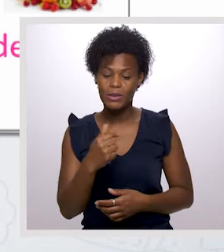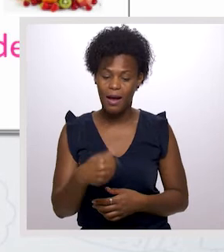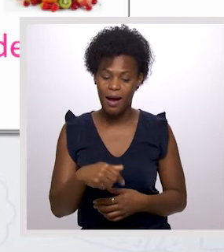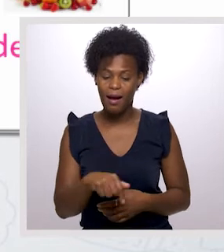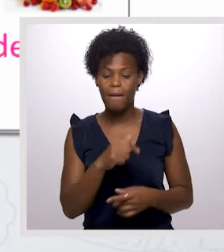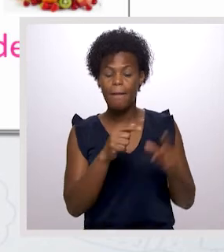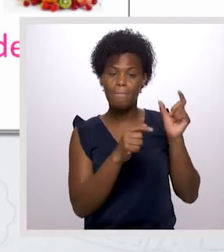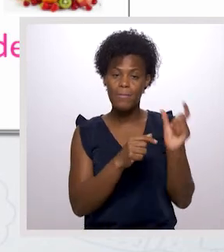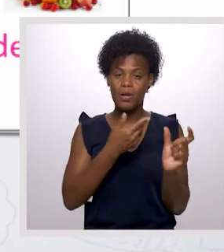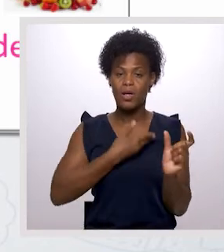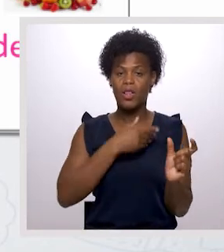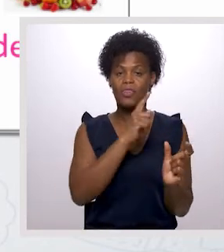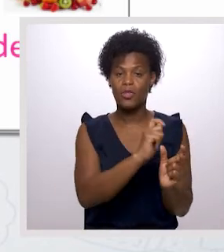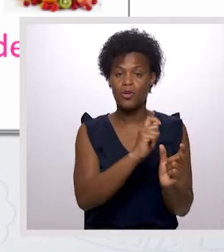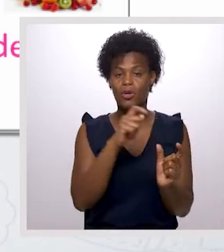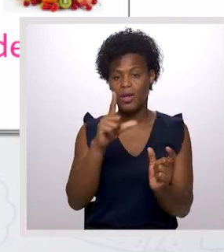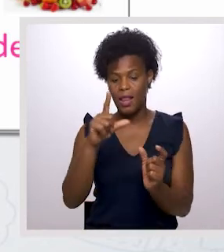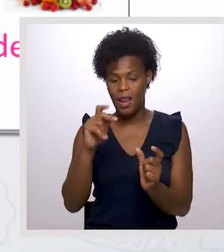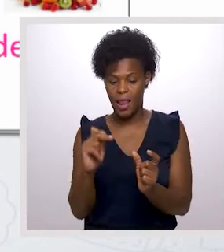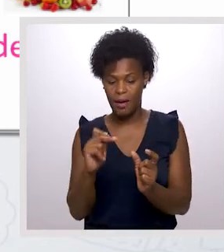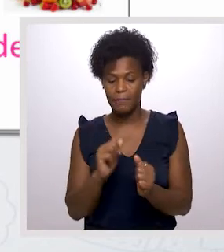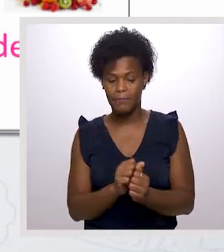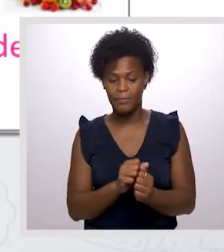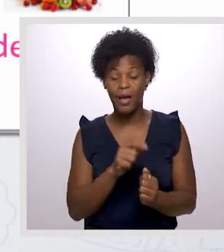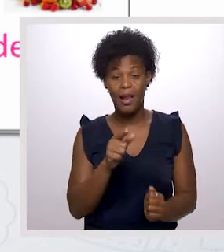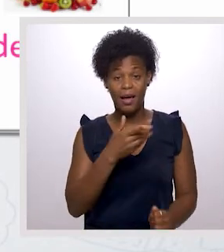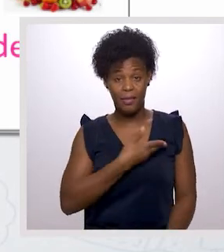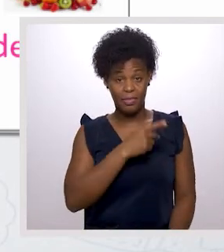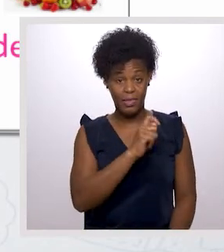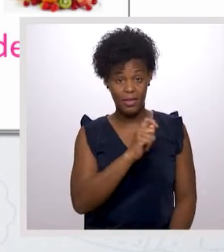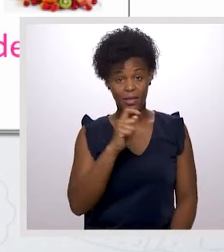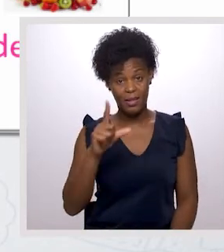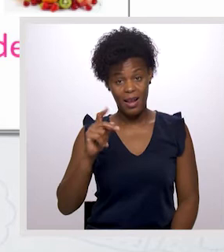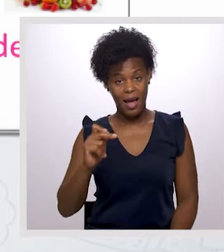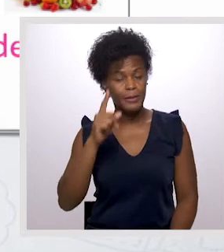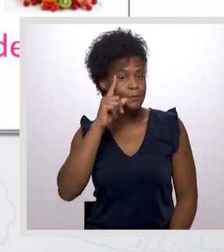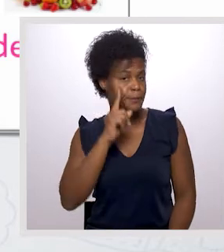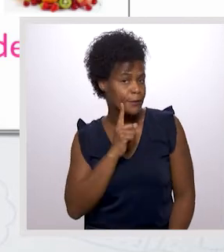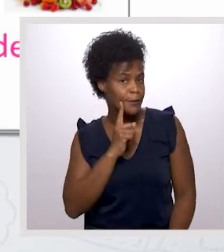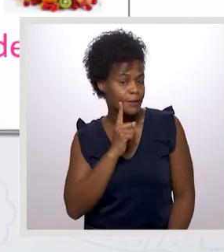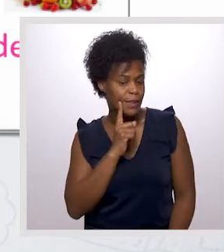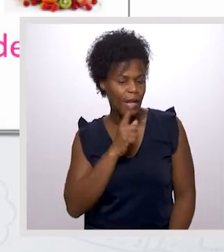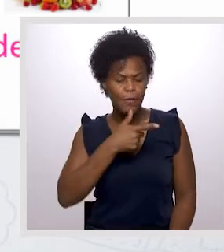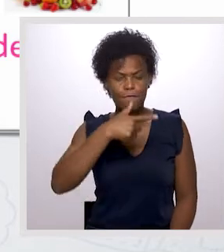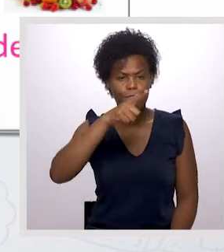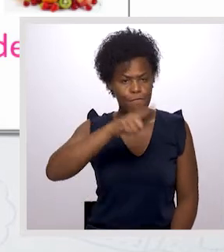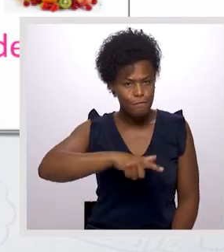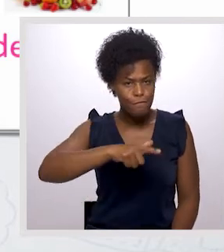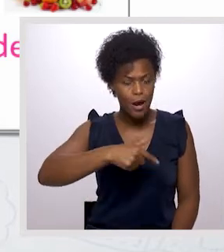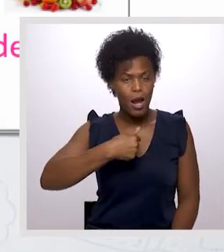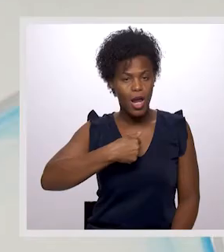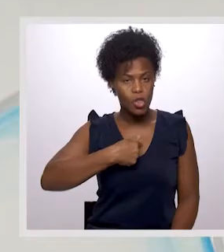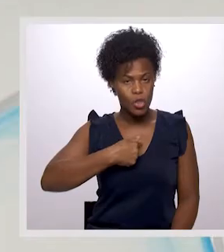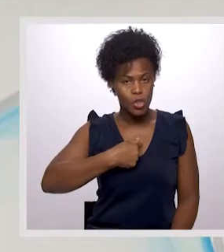la. De la, c'est pour le féminin. Au petit déjeuner, je vais manger du